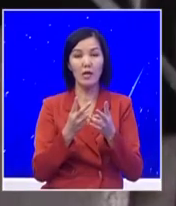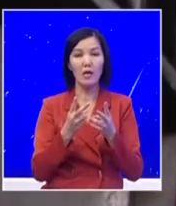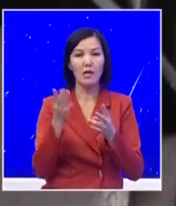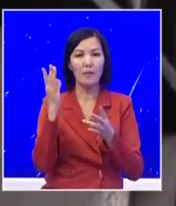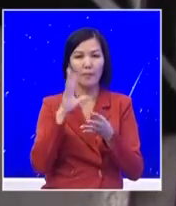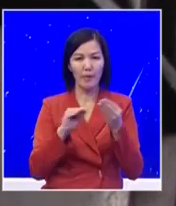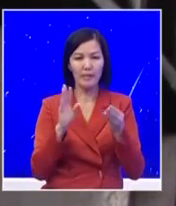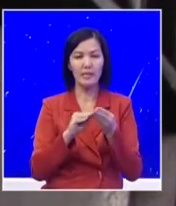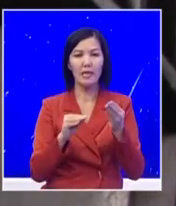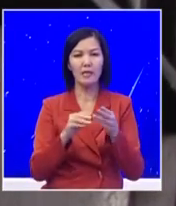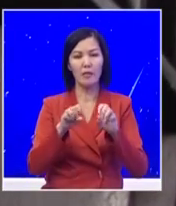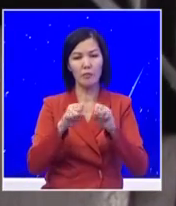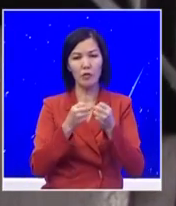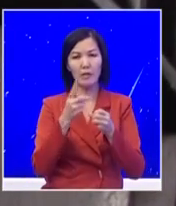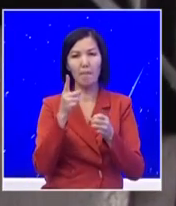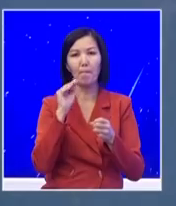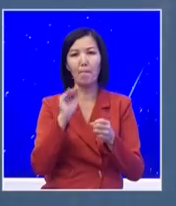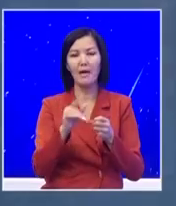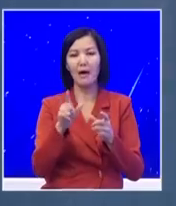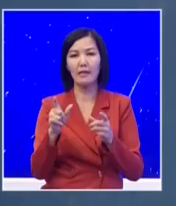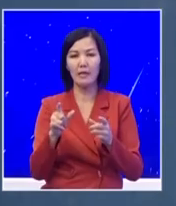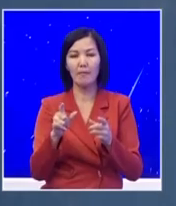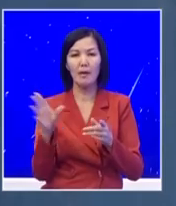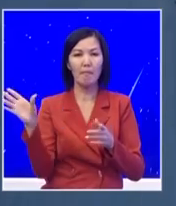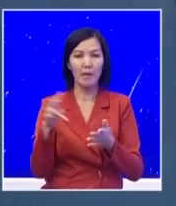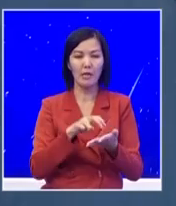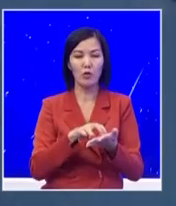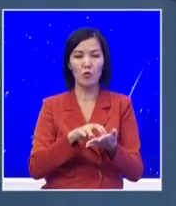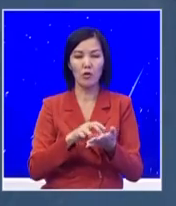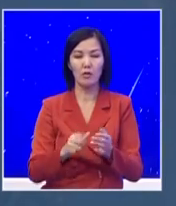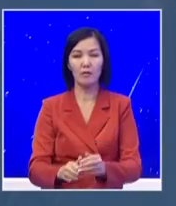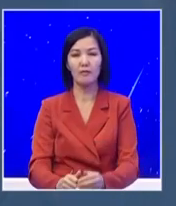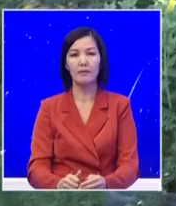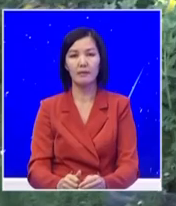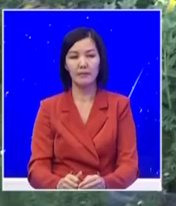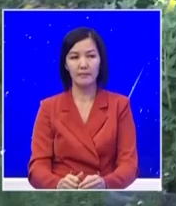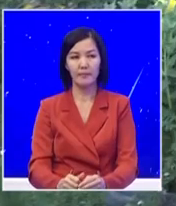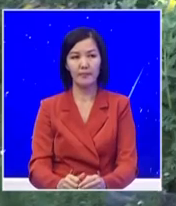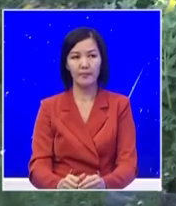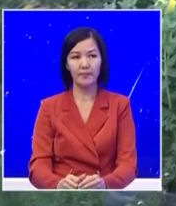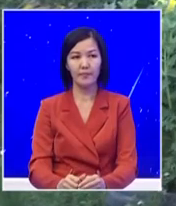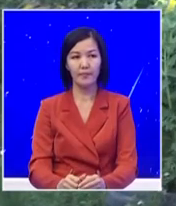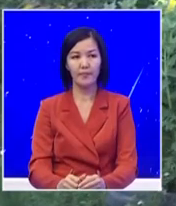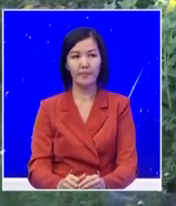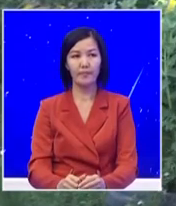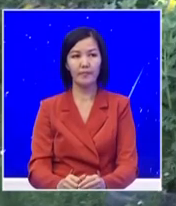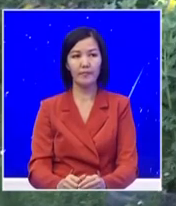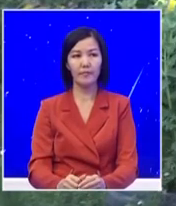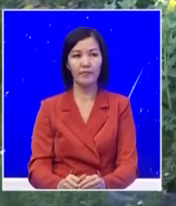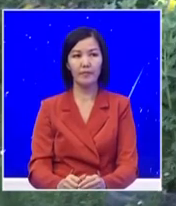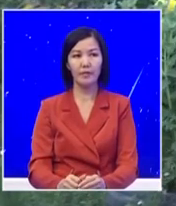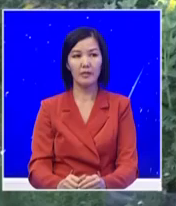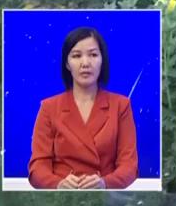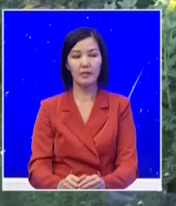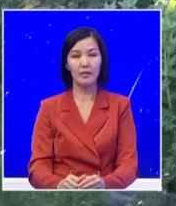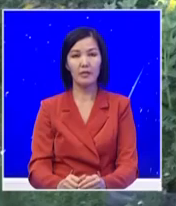бұл үйлерде 1000-нан аса тұрғын тұрады. Қай-қайсы да қауіптің қатар жүргенінен қорқады. Ну, состояниесі вообще работает.